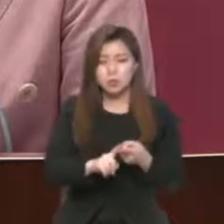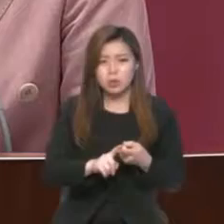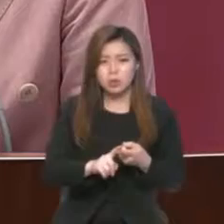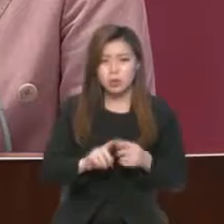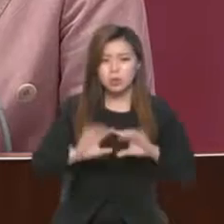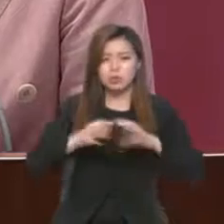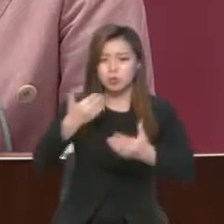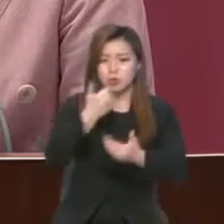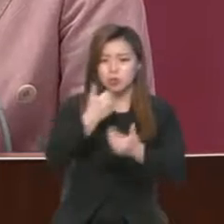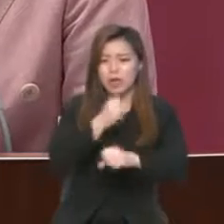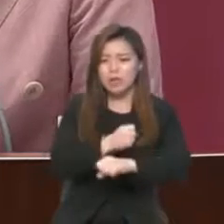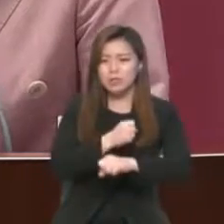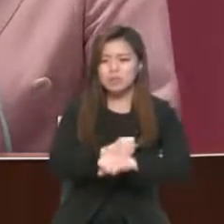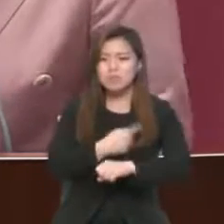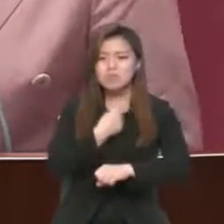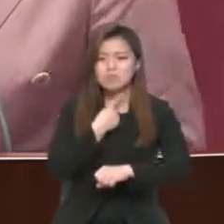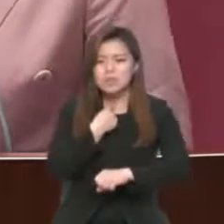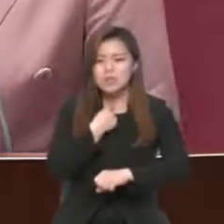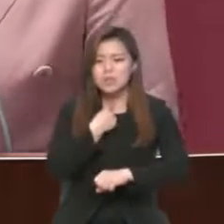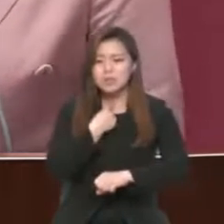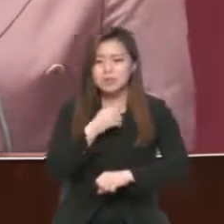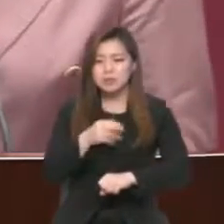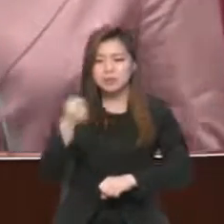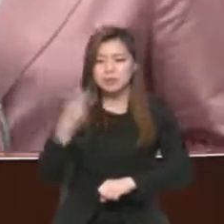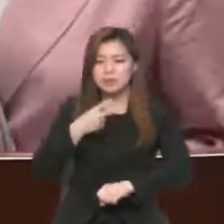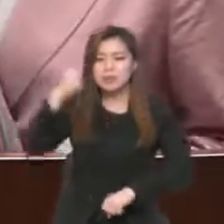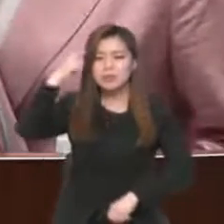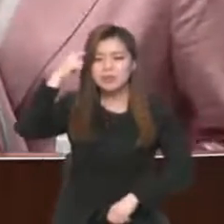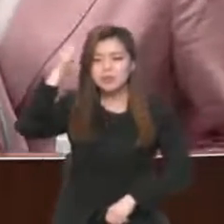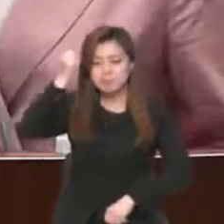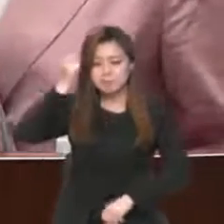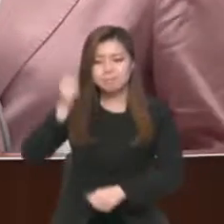보시기를 바랍니다. 가셔도 좋습니다.